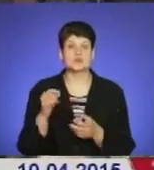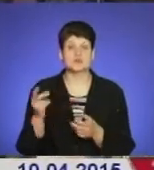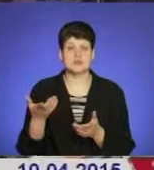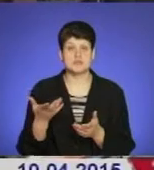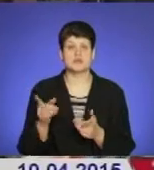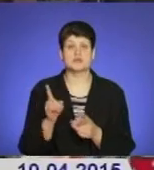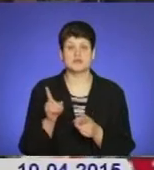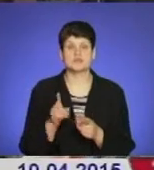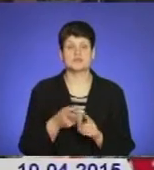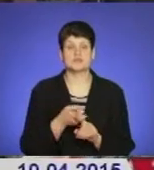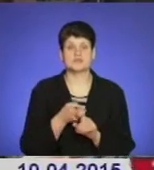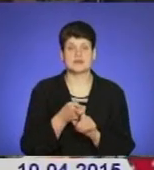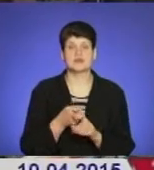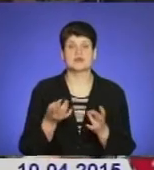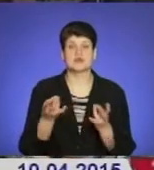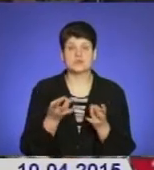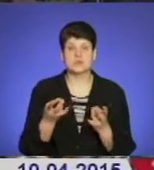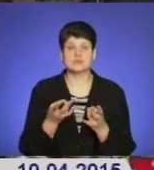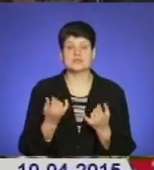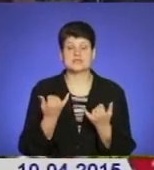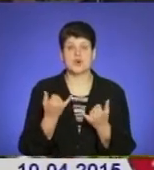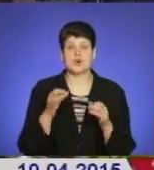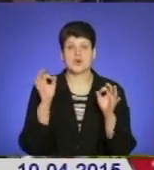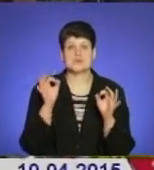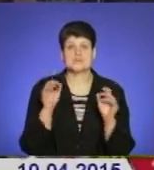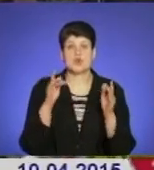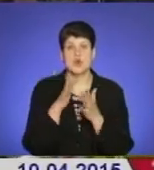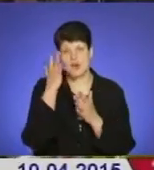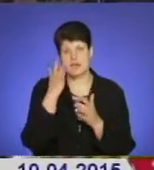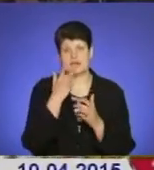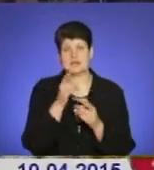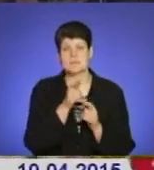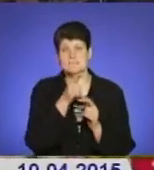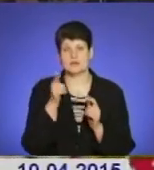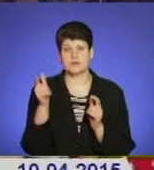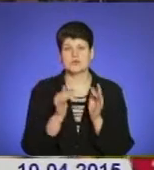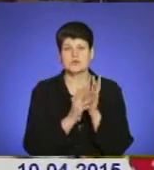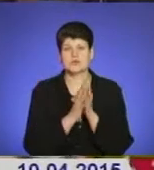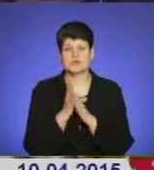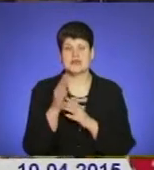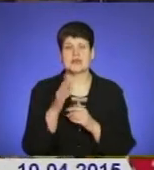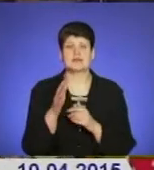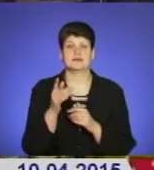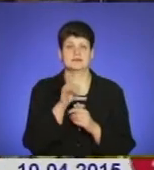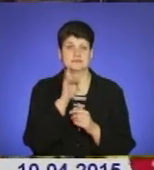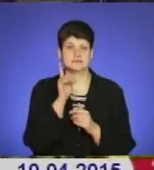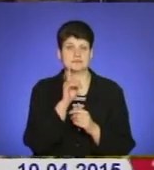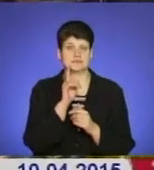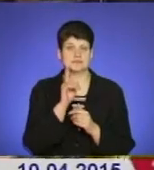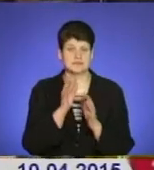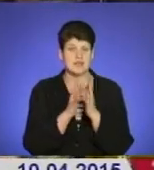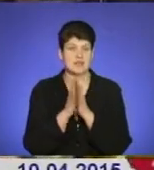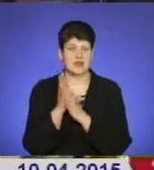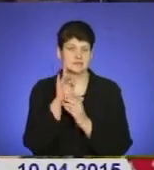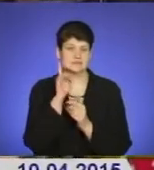Стосовно безпосередньої необхідності зараз в осінньо-літній період. Підросте травичка, як кажуть в армії, зеленка. І в